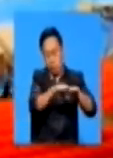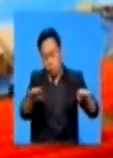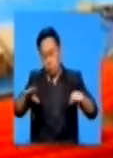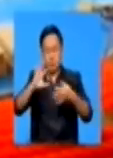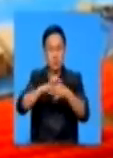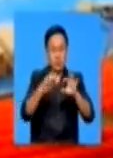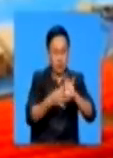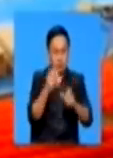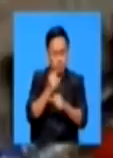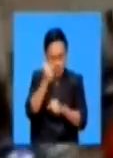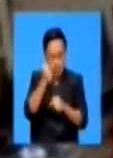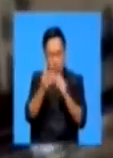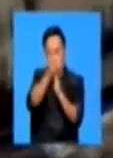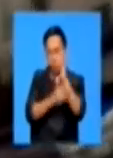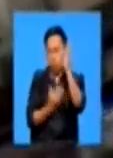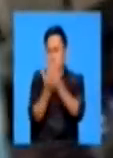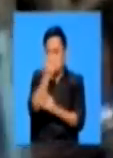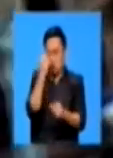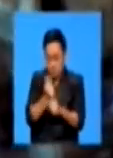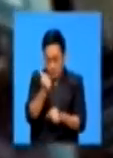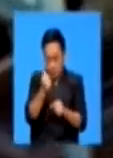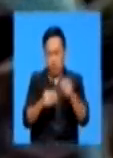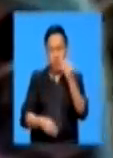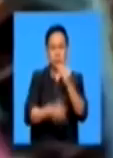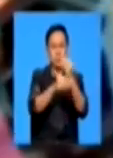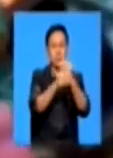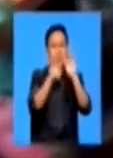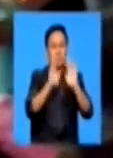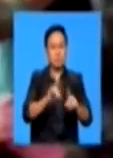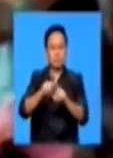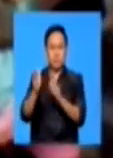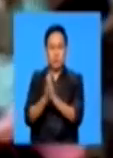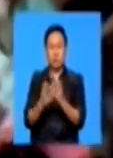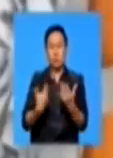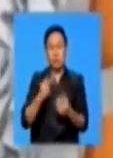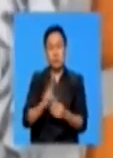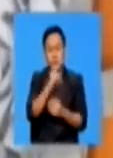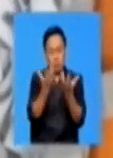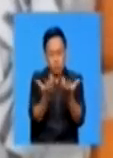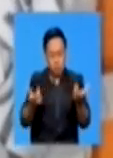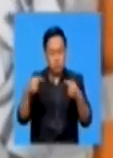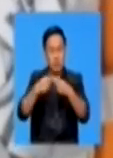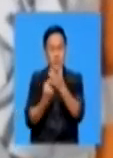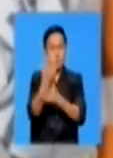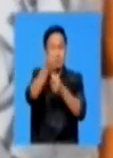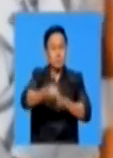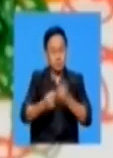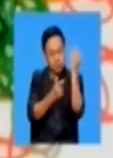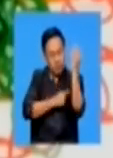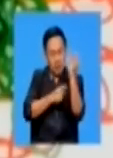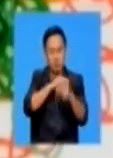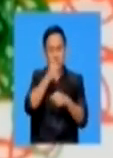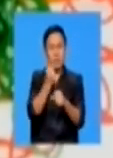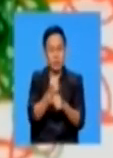าถุงมือเดิมเราทำเยอะอยู่แล้วนะครับต่อไปก็เป็นเรื่องวัสดุอื่นๆใช้ในการประกอบการในเป็นผนังห้องน้ำสำหรับคน